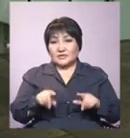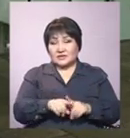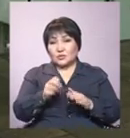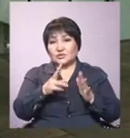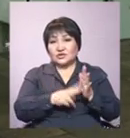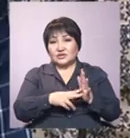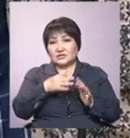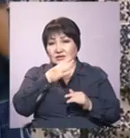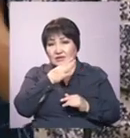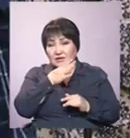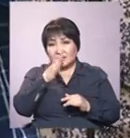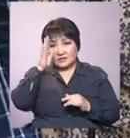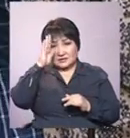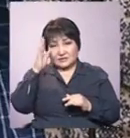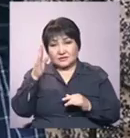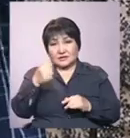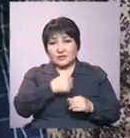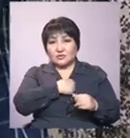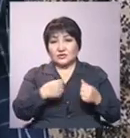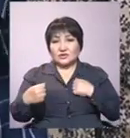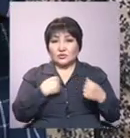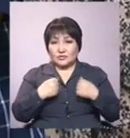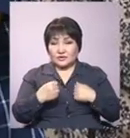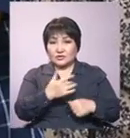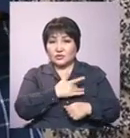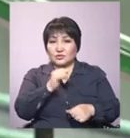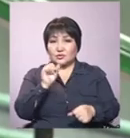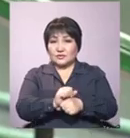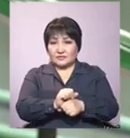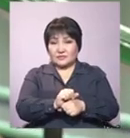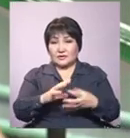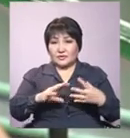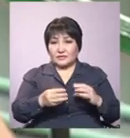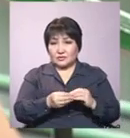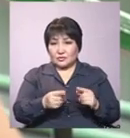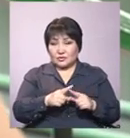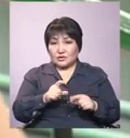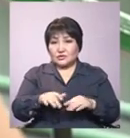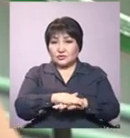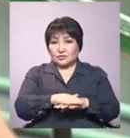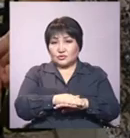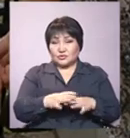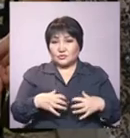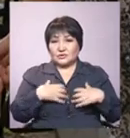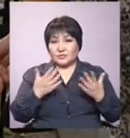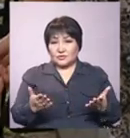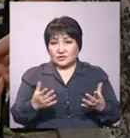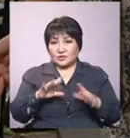жігіттің кеуде тұсына тиген ауыр соққы жүректің тоқтауын алып келген. Жұртты елеңдеткен оқиғада жалғыз күдікті ретінде